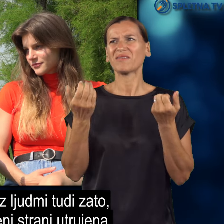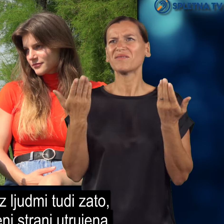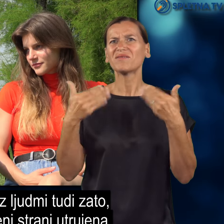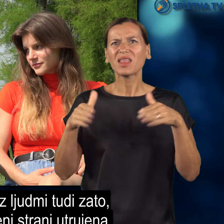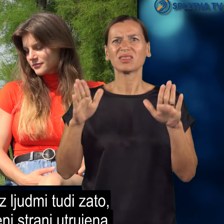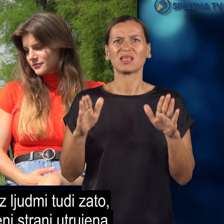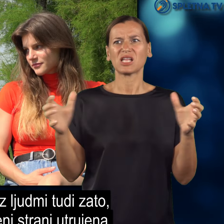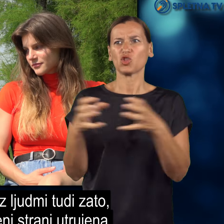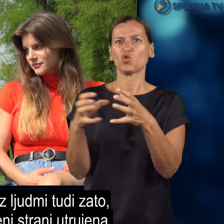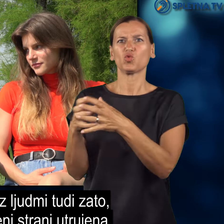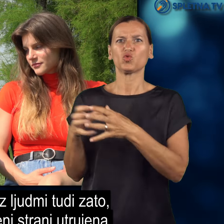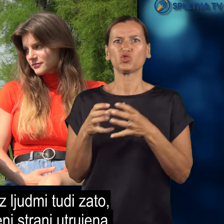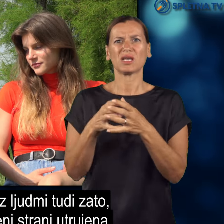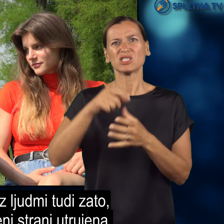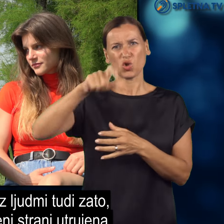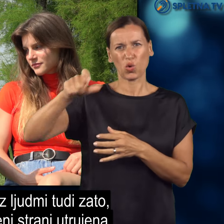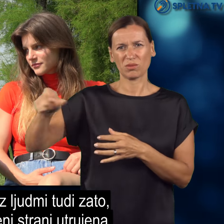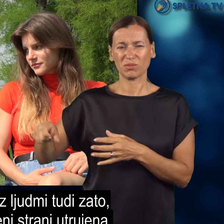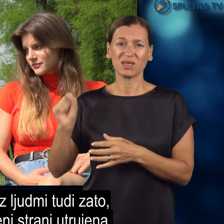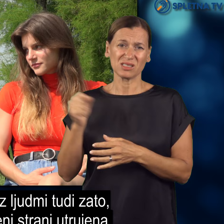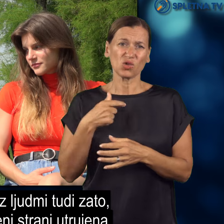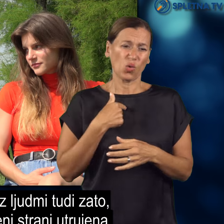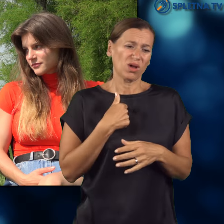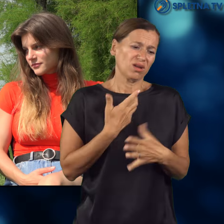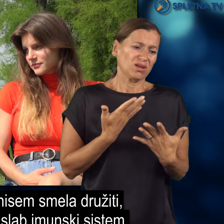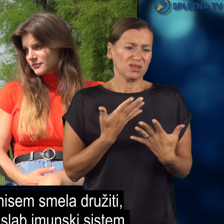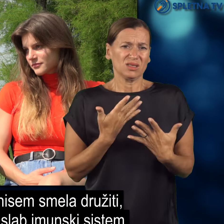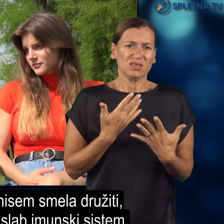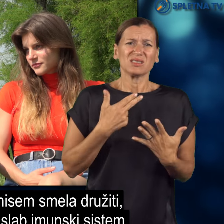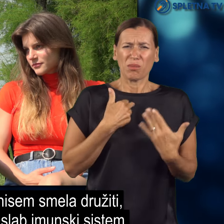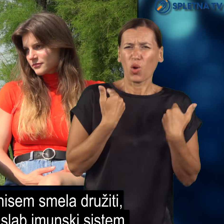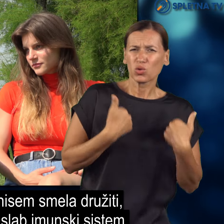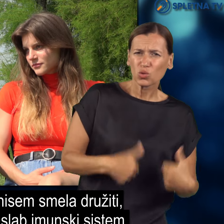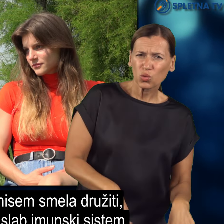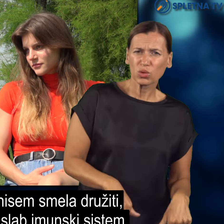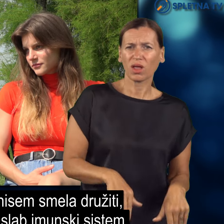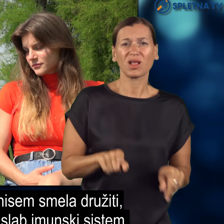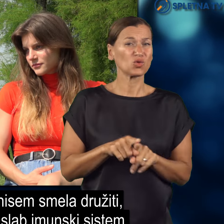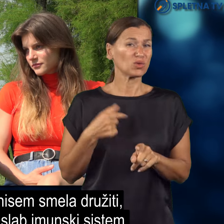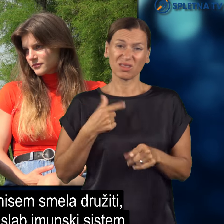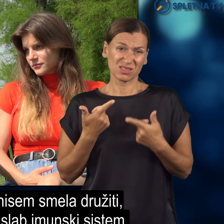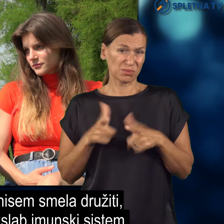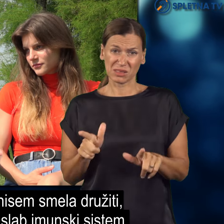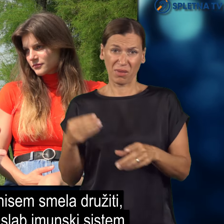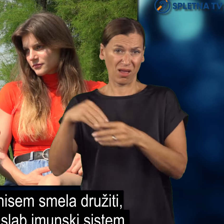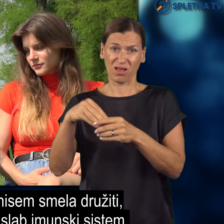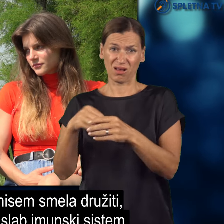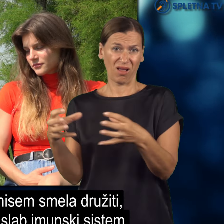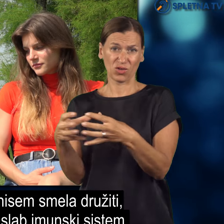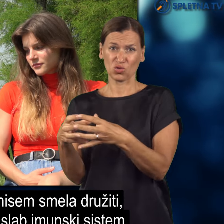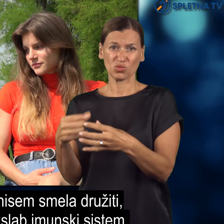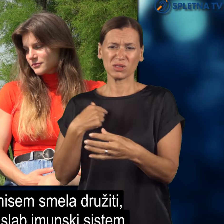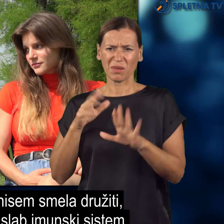družiti z ljudmi, tudi zato, ker sem bila po eni strani utrujena in na drugi se nisem smela družiti, ker sem imela tako slab imunski